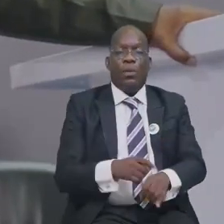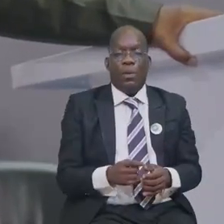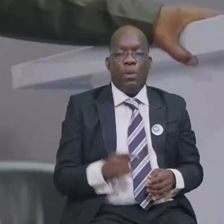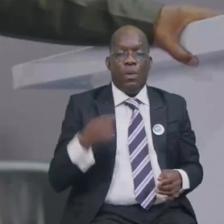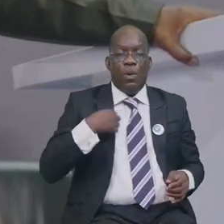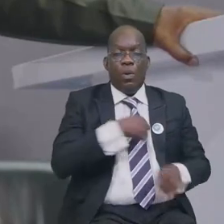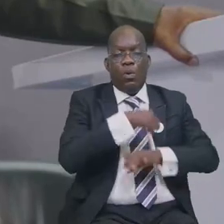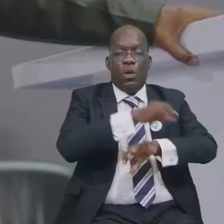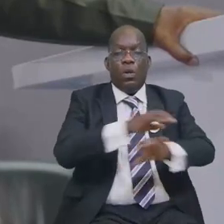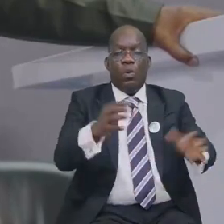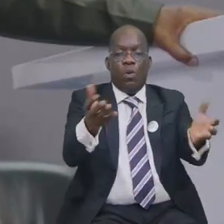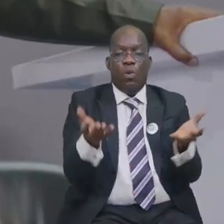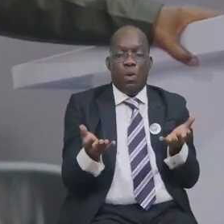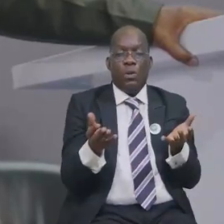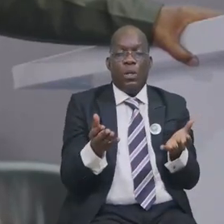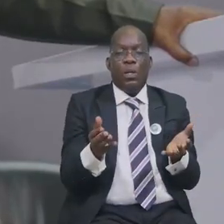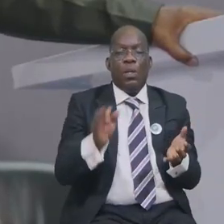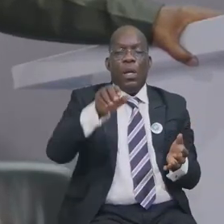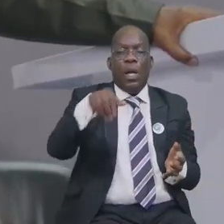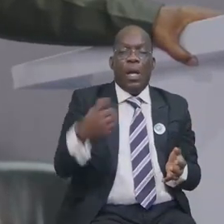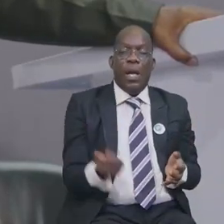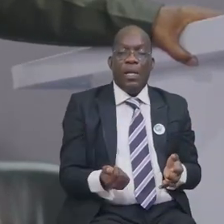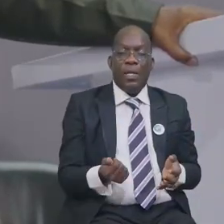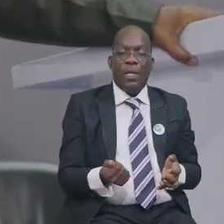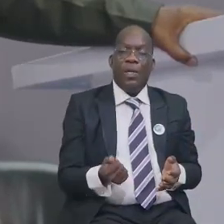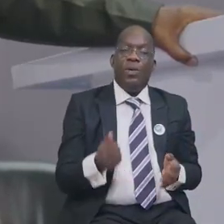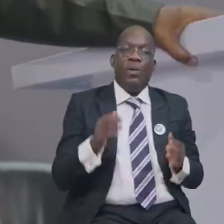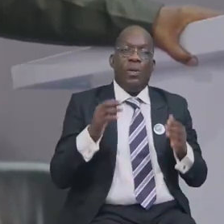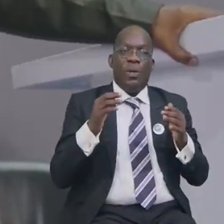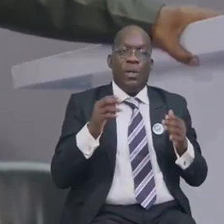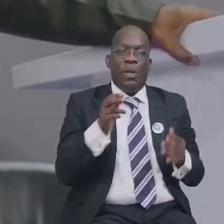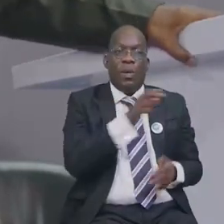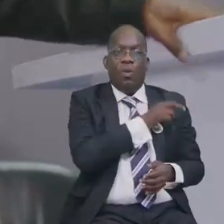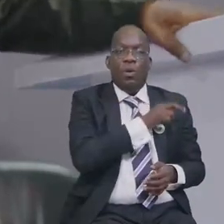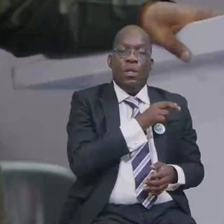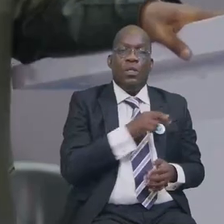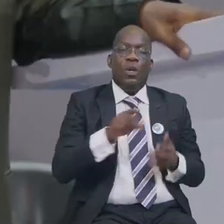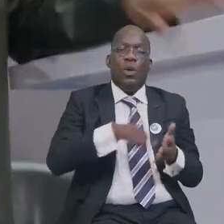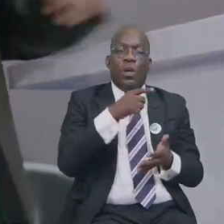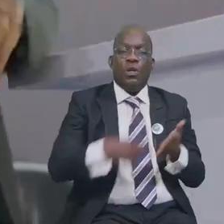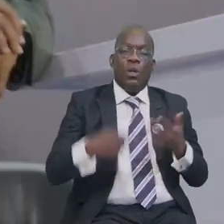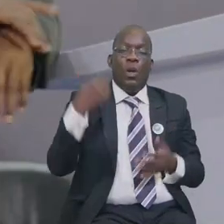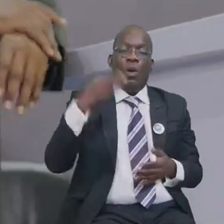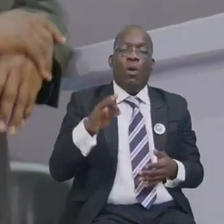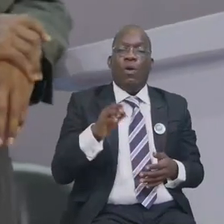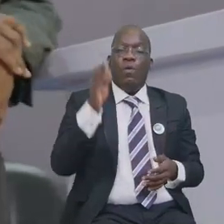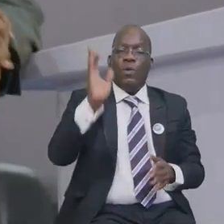nous ne voulons pas un policier comme prédicateur. Vous venez nous parler. Et comme il